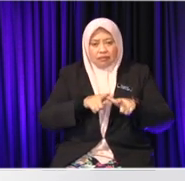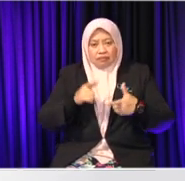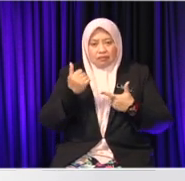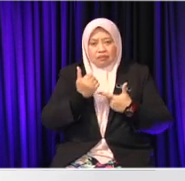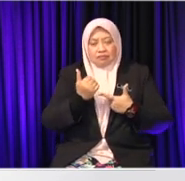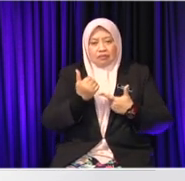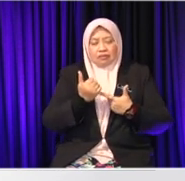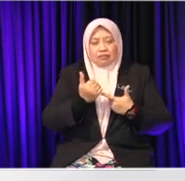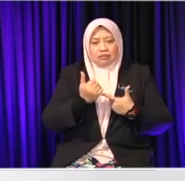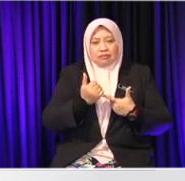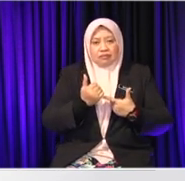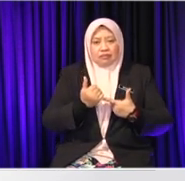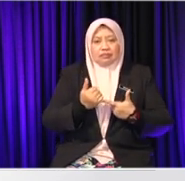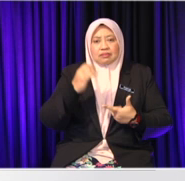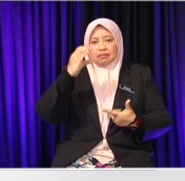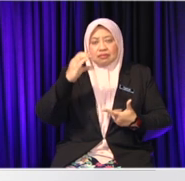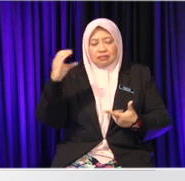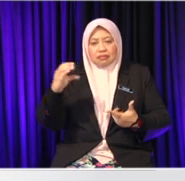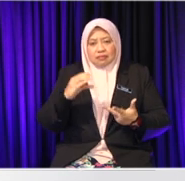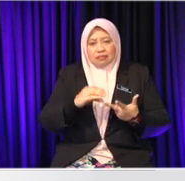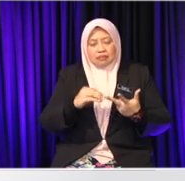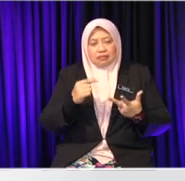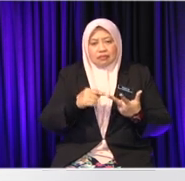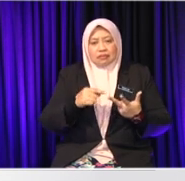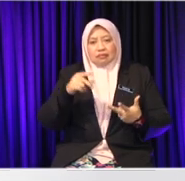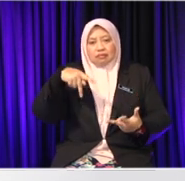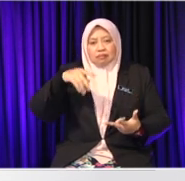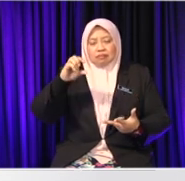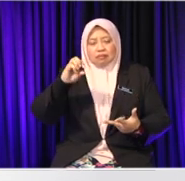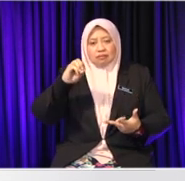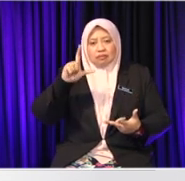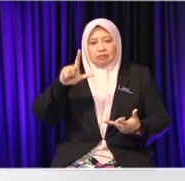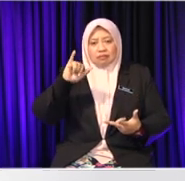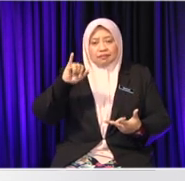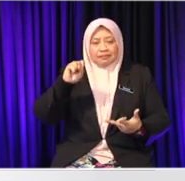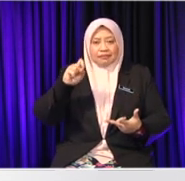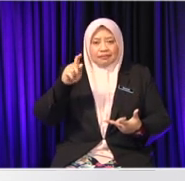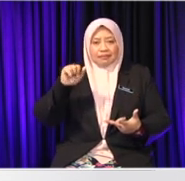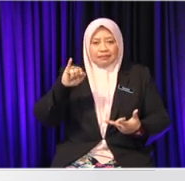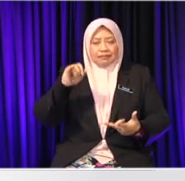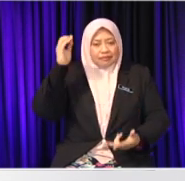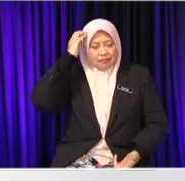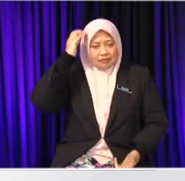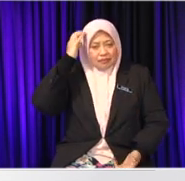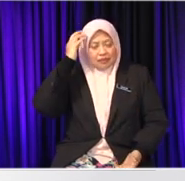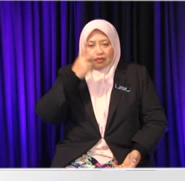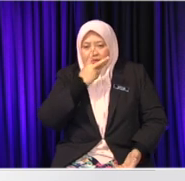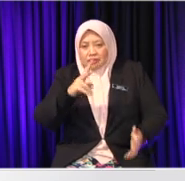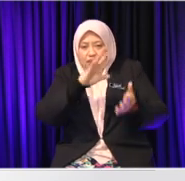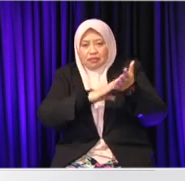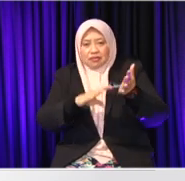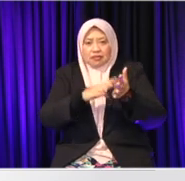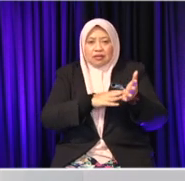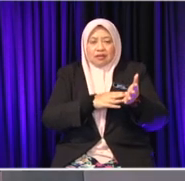dan juga lokasi Sisi dan polisi tahu tiga benda ini merujuk jadwal semua jadi